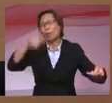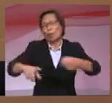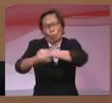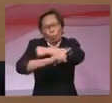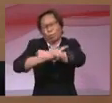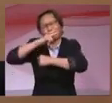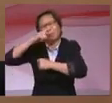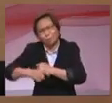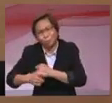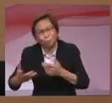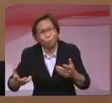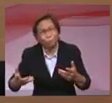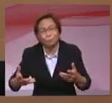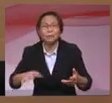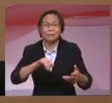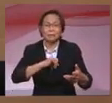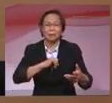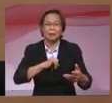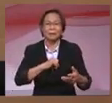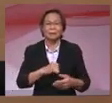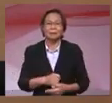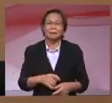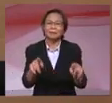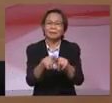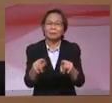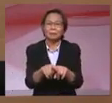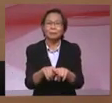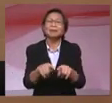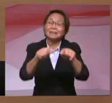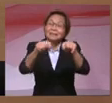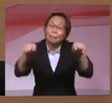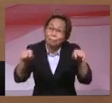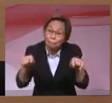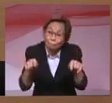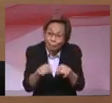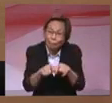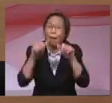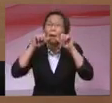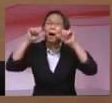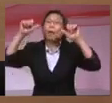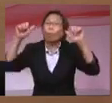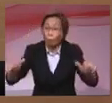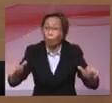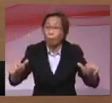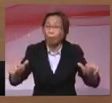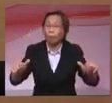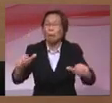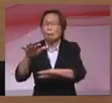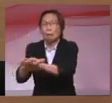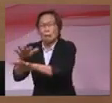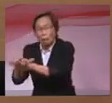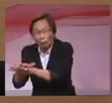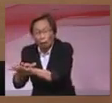tindakan. Saya begitu juga dengan tempat awam yang